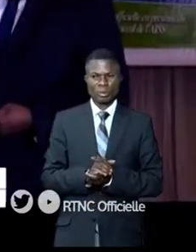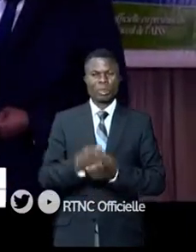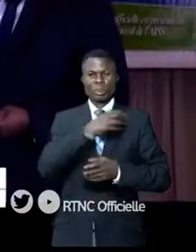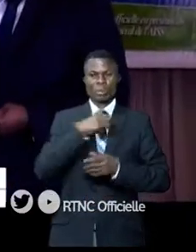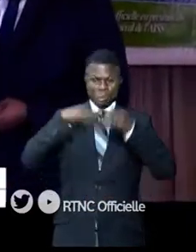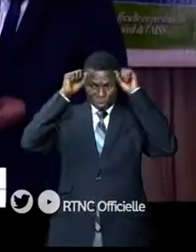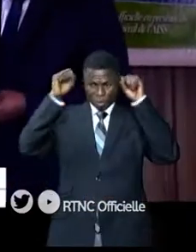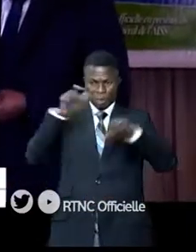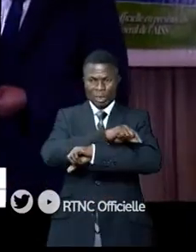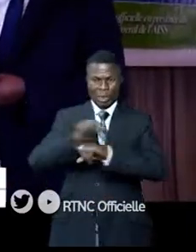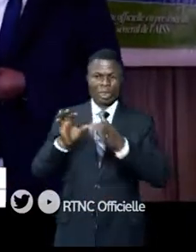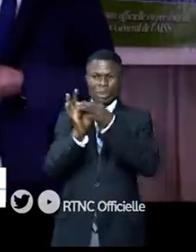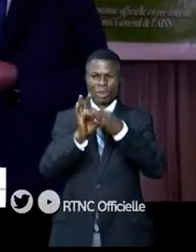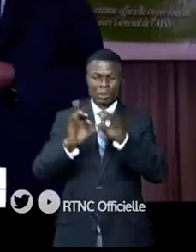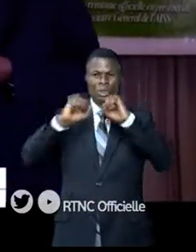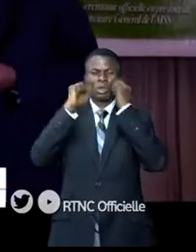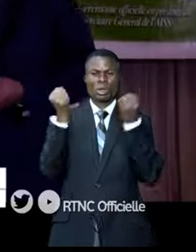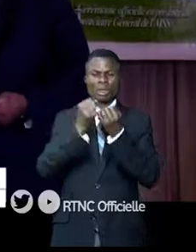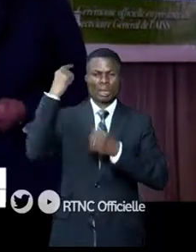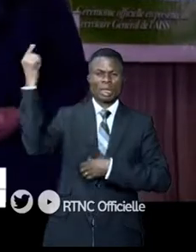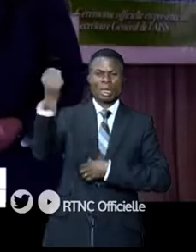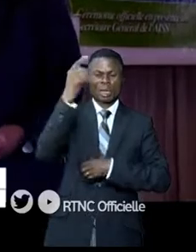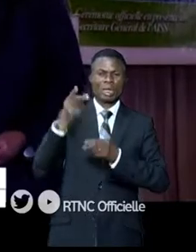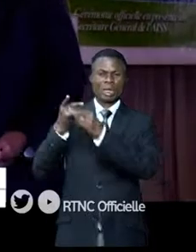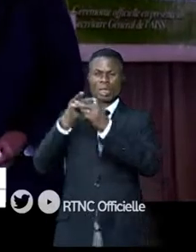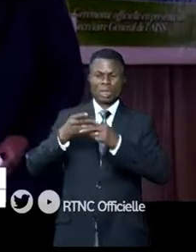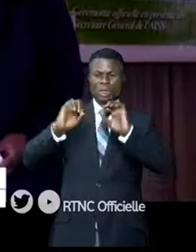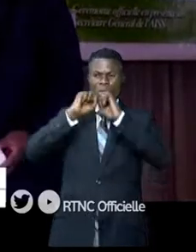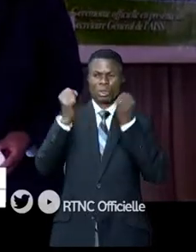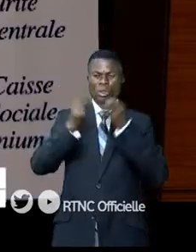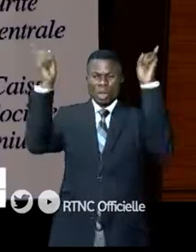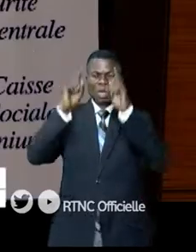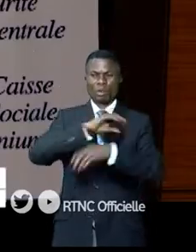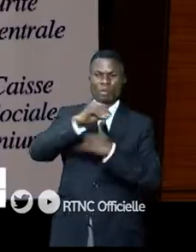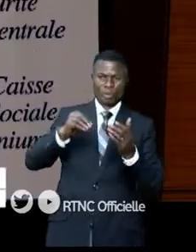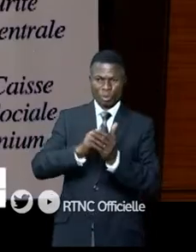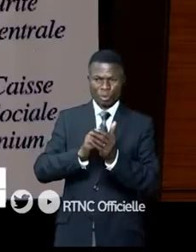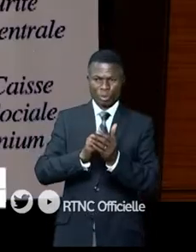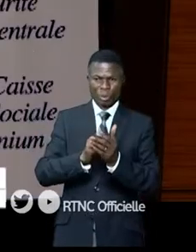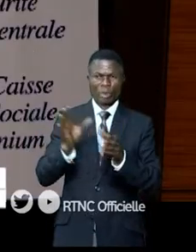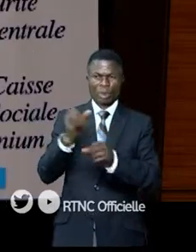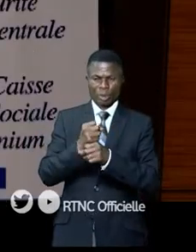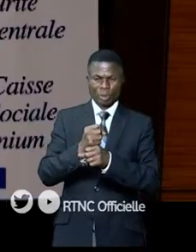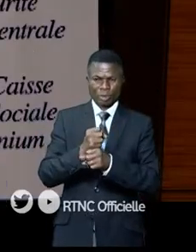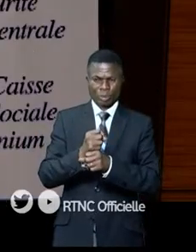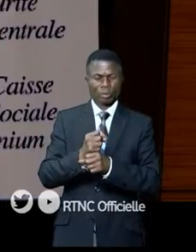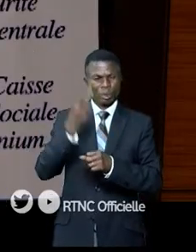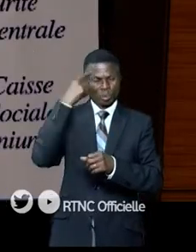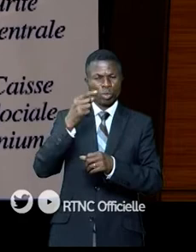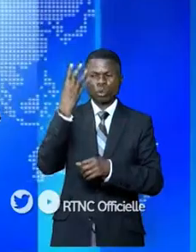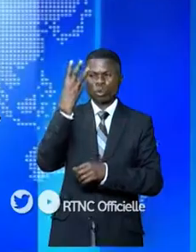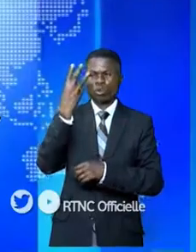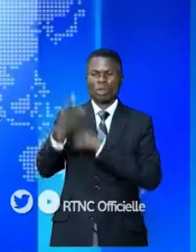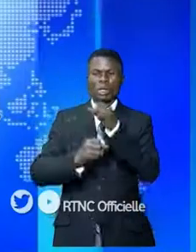présidence du bureau des liaisons de l'Association internationale de sécurité sociale en Afrique centrale, BLESAC en sigle, ce pour un mandat de